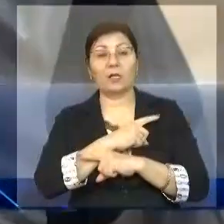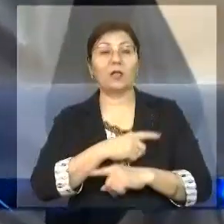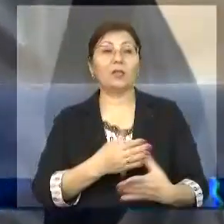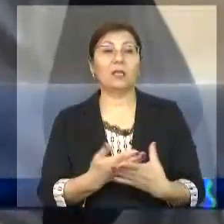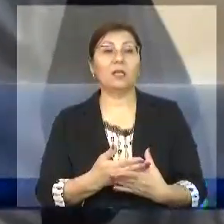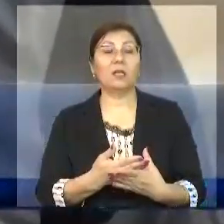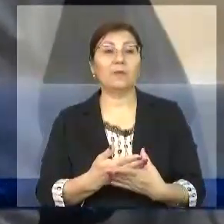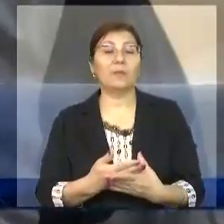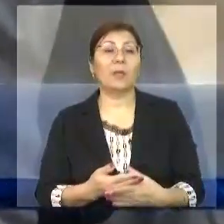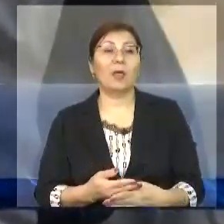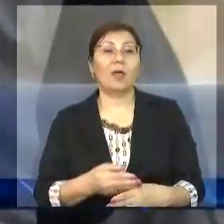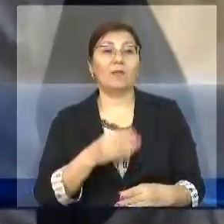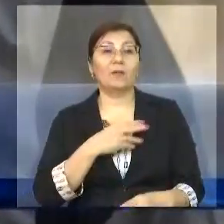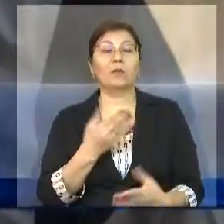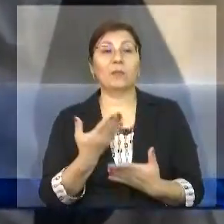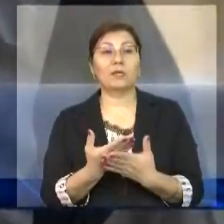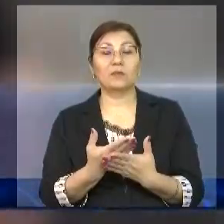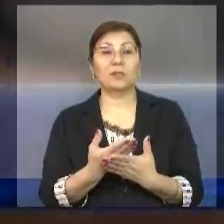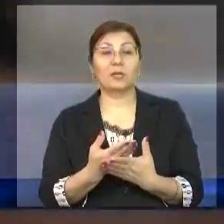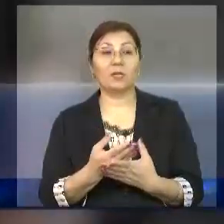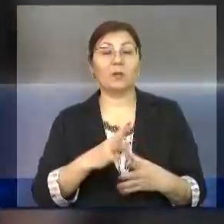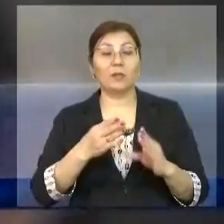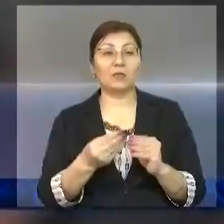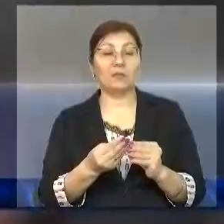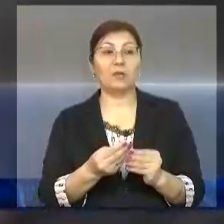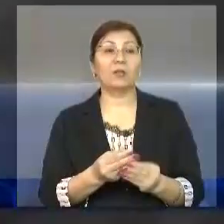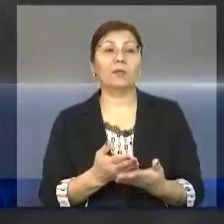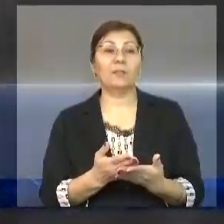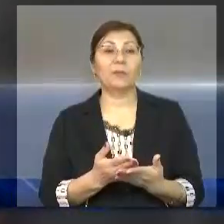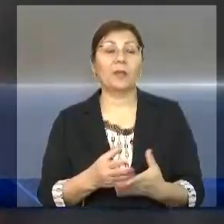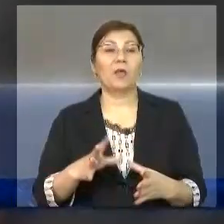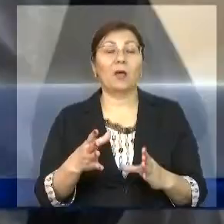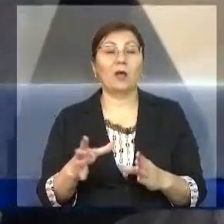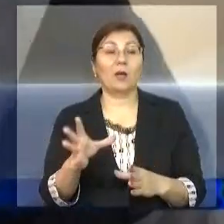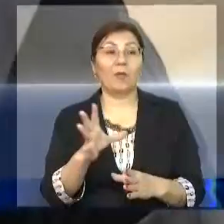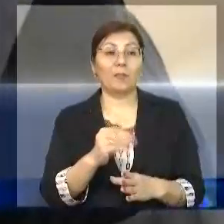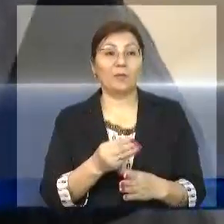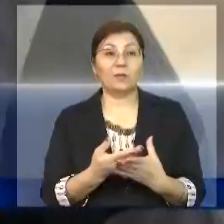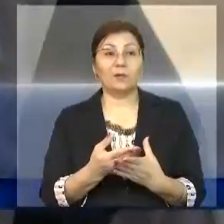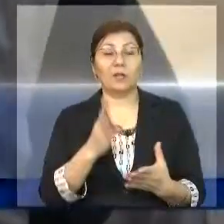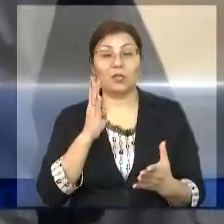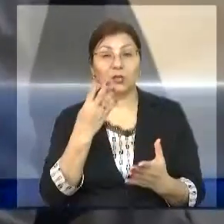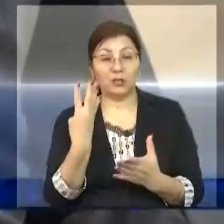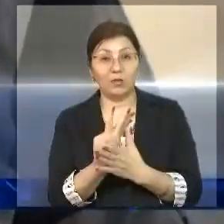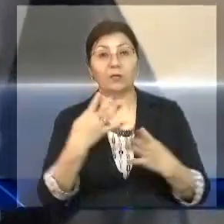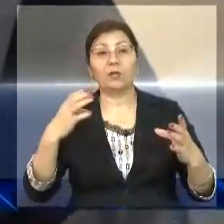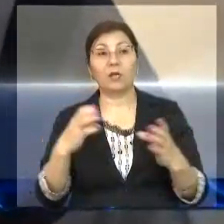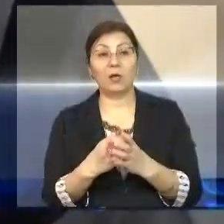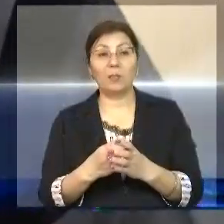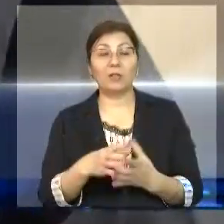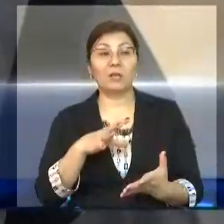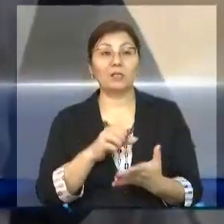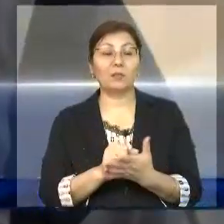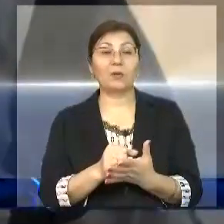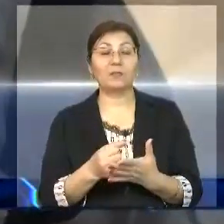после четвертьфинальных игр определится четвёрка которая будет бороться за медали плей-офф все выходит Единственное что к четвёртой команде заняв